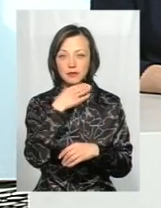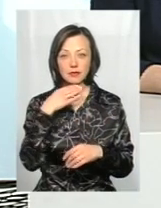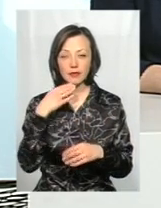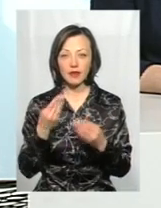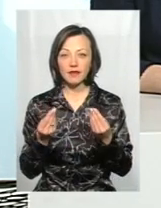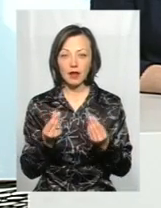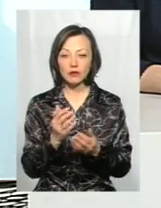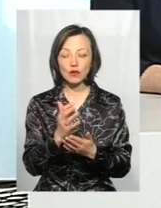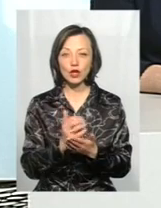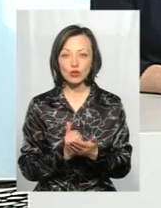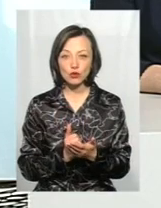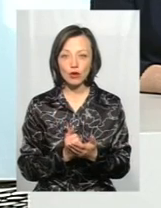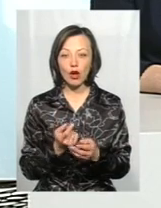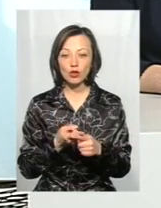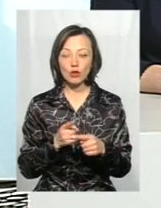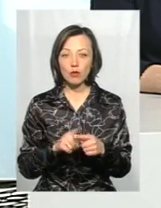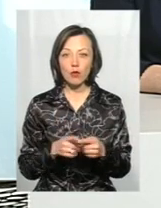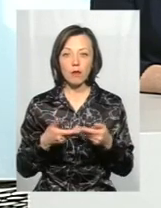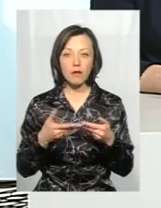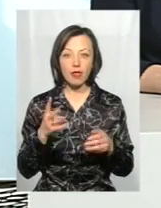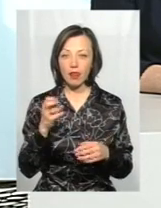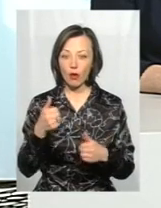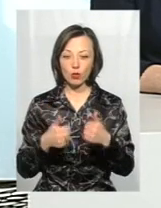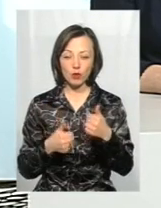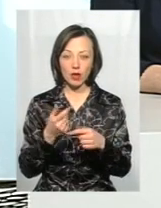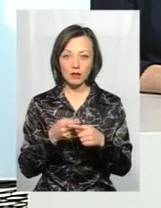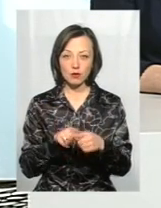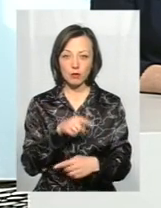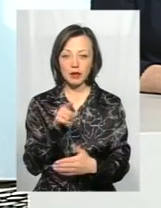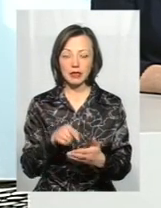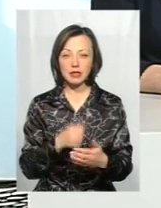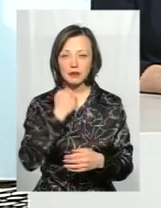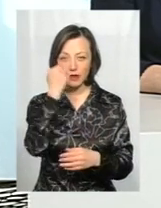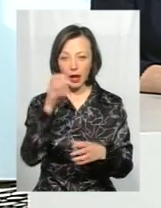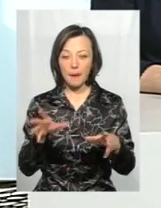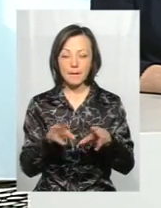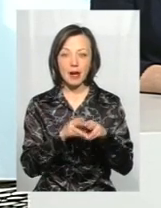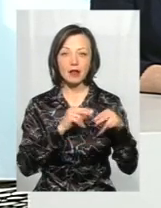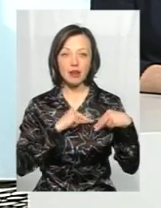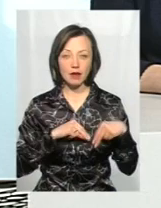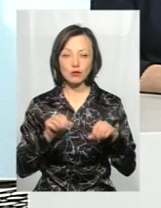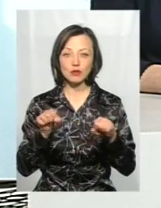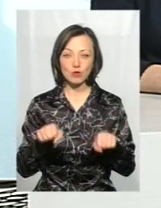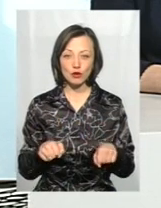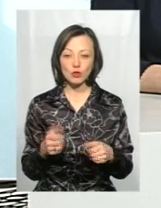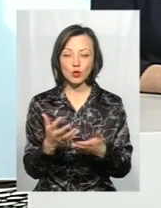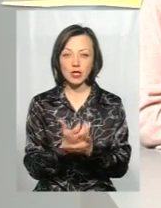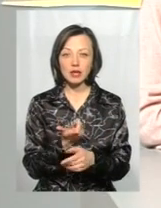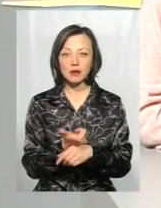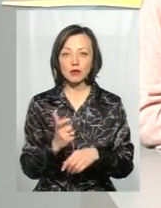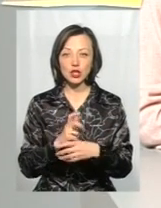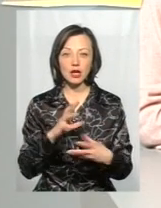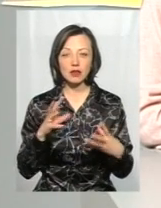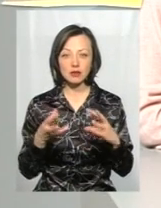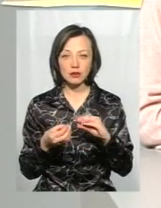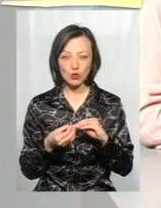фінансового ресурсу, тому ми не конкуренти в цьому питанні. І тільки завдяки партнерству ми зможемо досягти більших ресурсів,